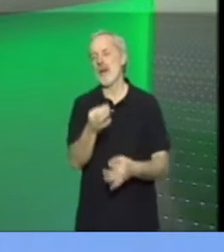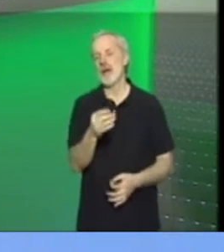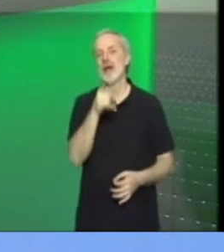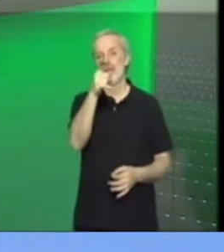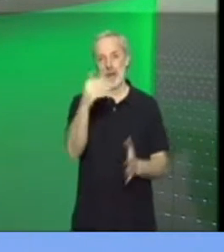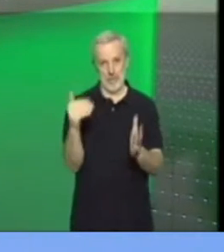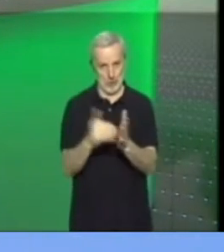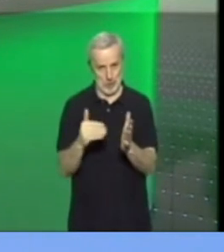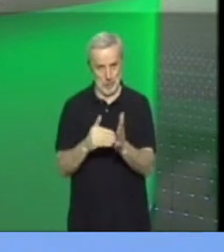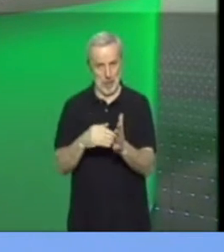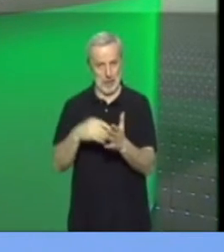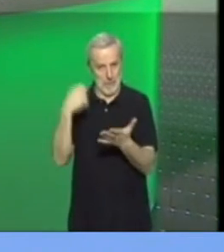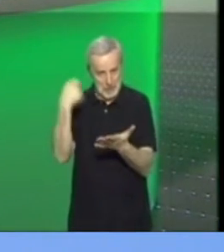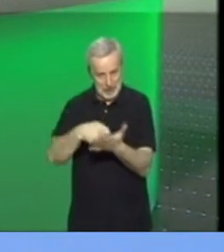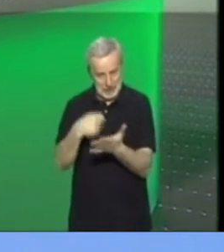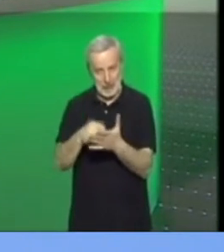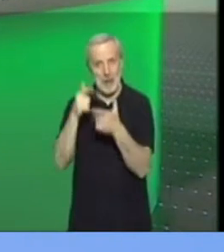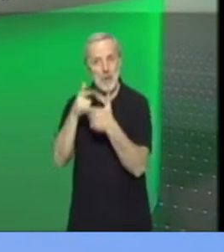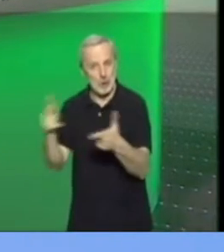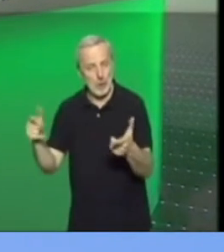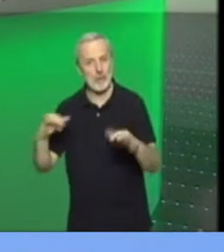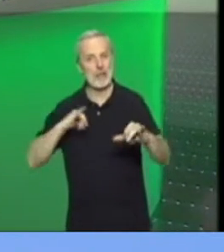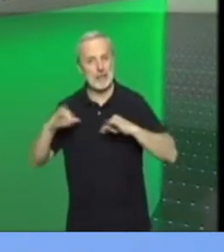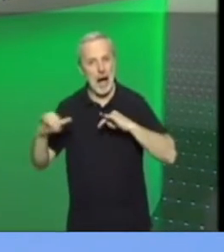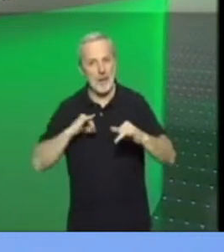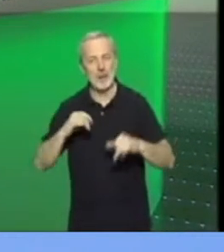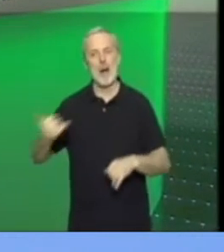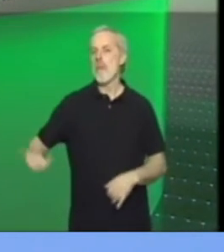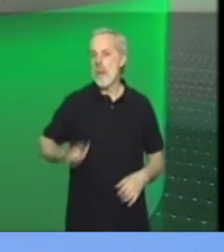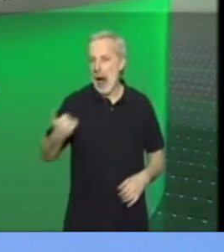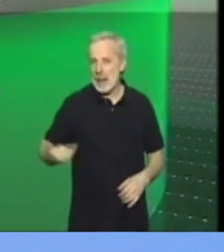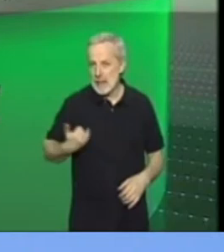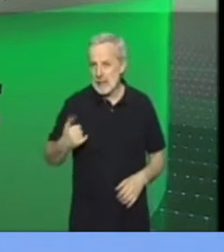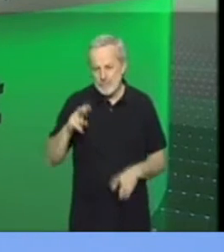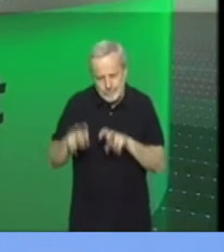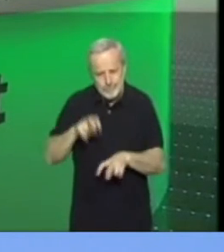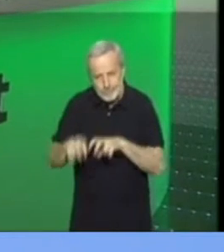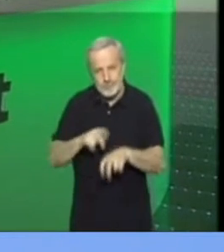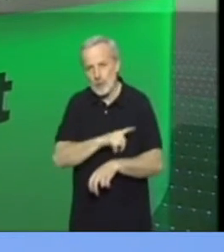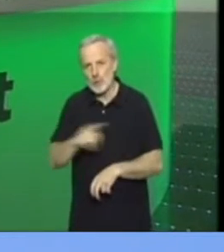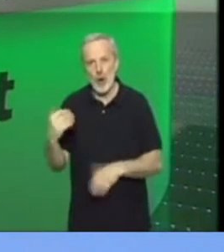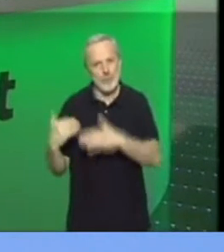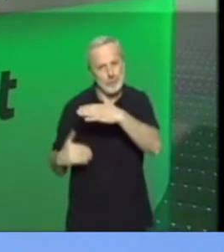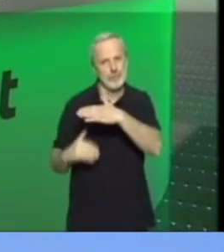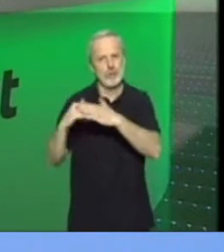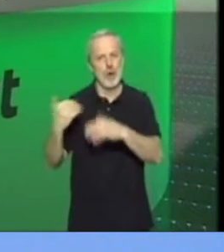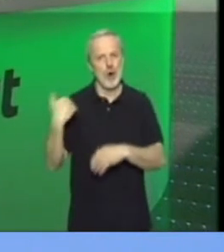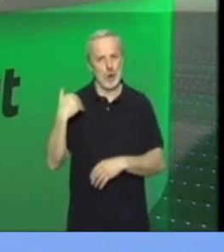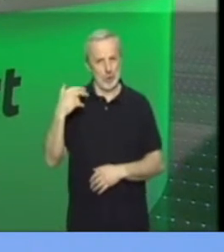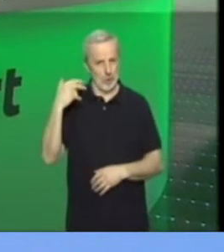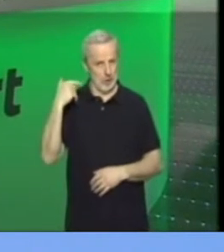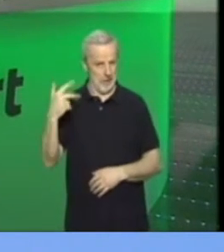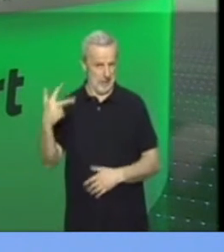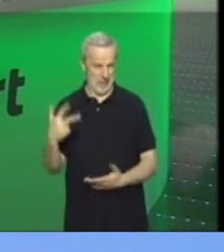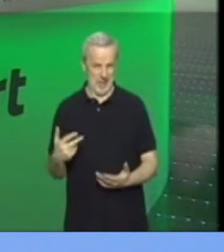závod, který je určen pro kategorii do 23 let? Přece jenom, když už sponzoři, tak chtějí slyšet třeba na ta velká jména,